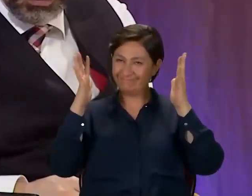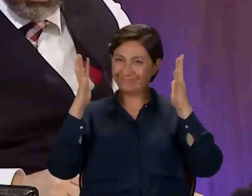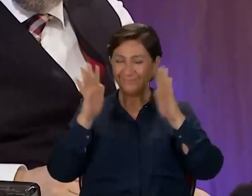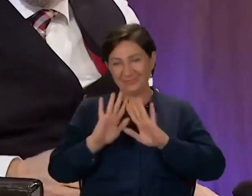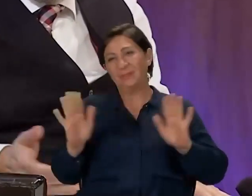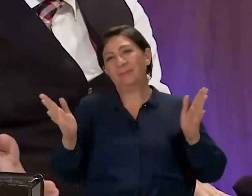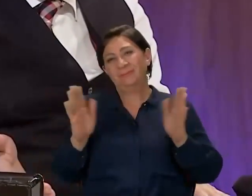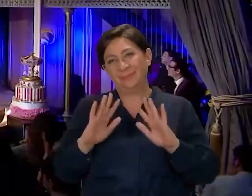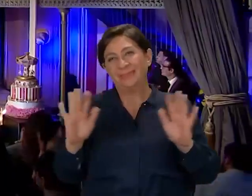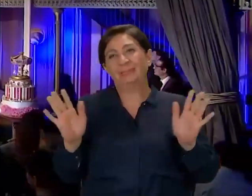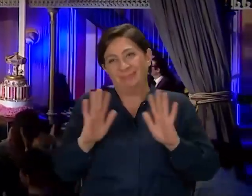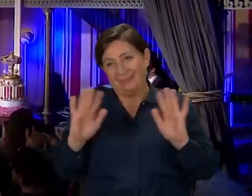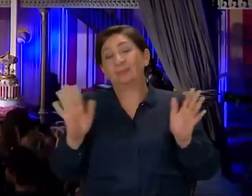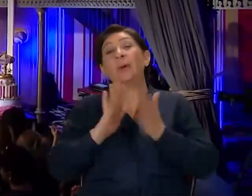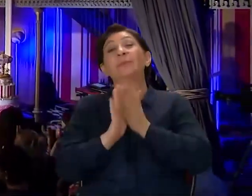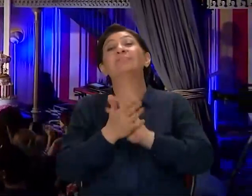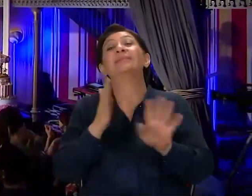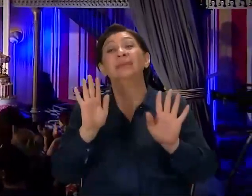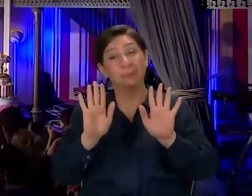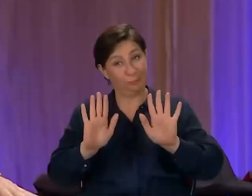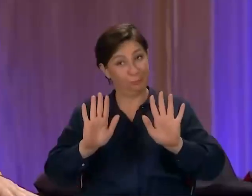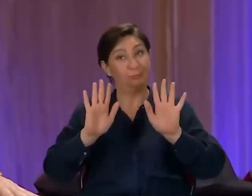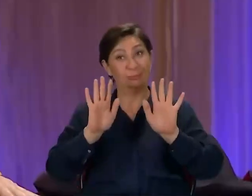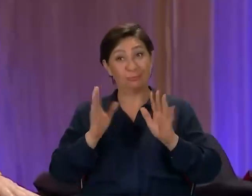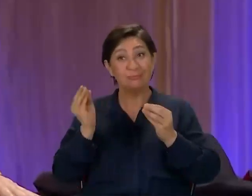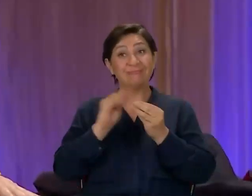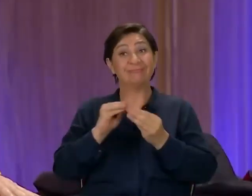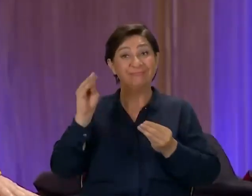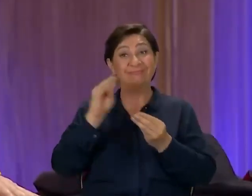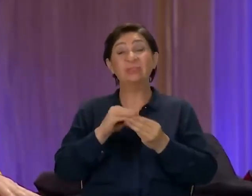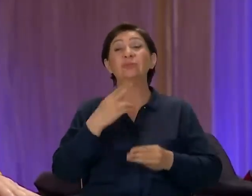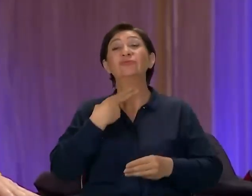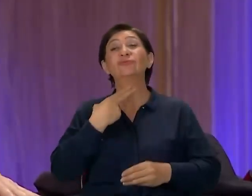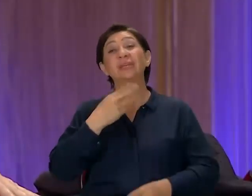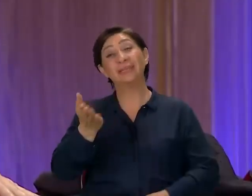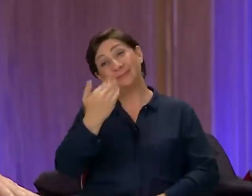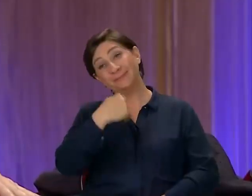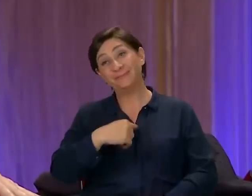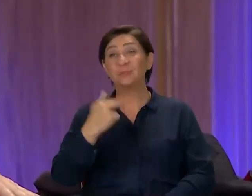Tamam ya, konuşmayacak mısın? Dur daha, bitmedi daha. Kadar. Evet, Rusça.